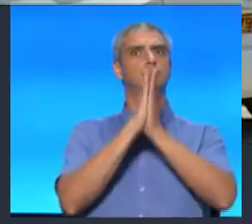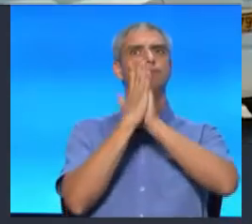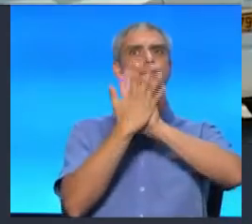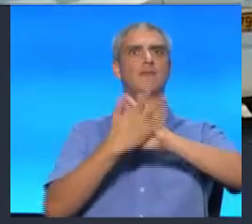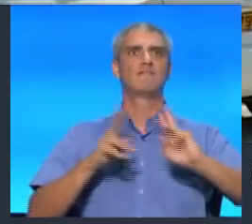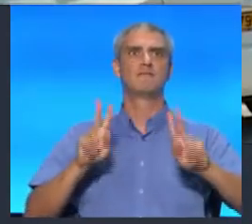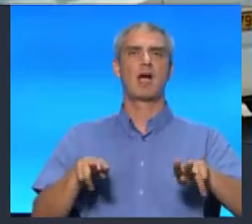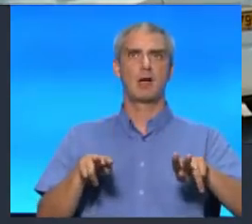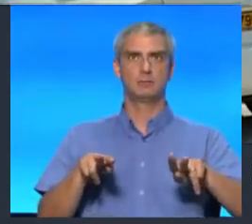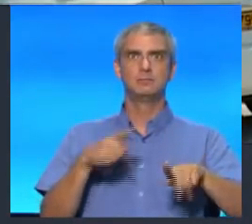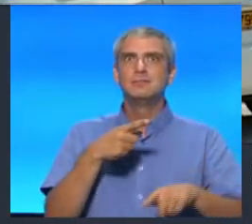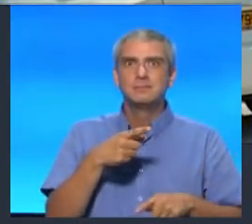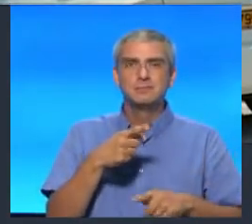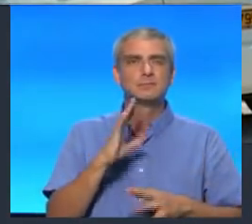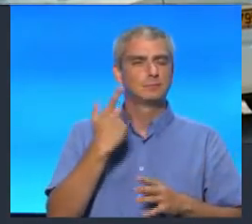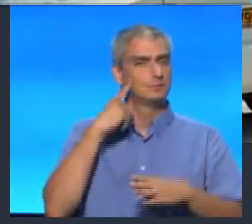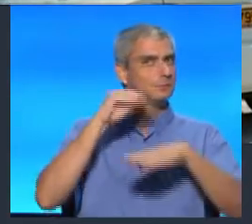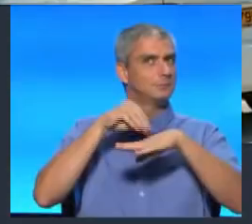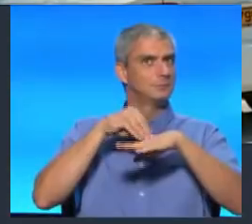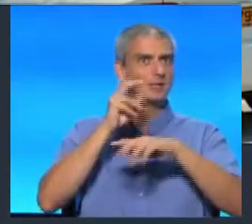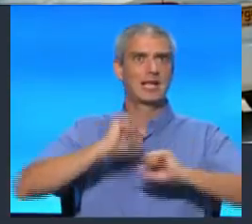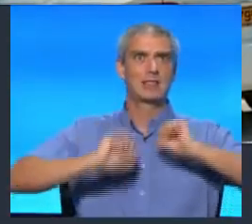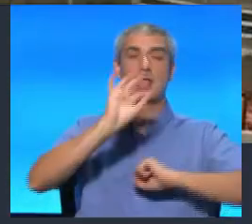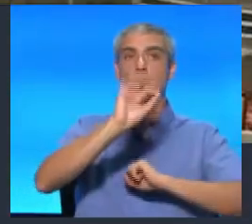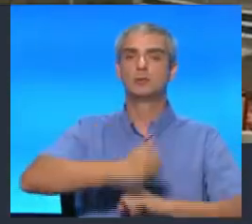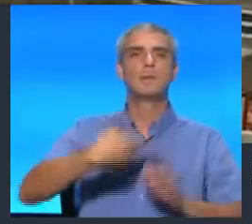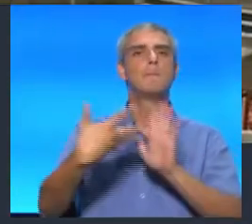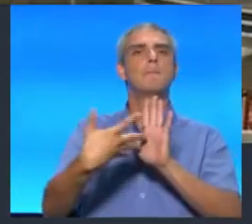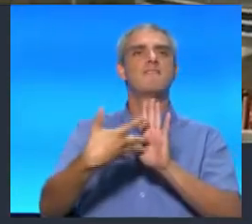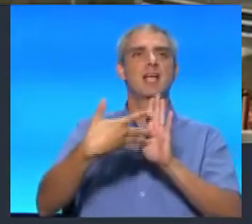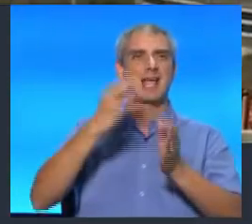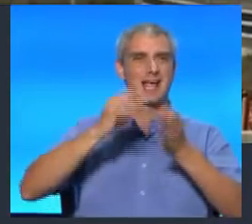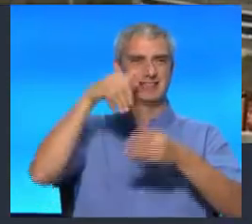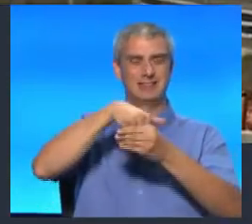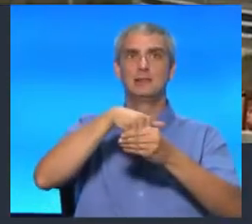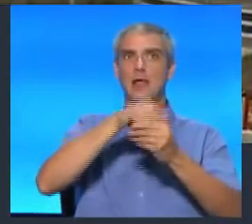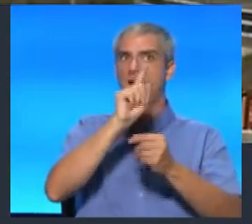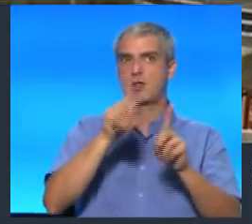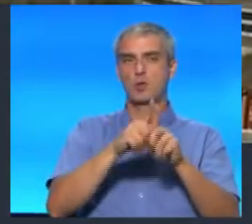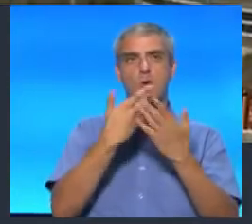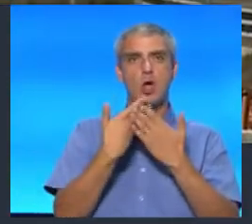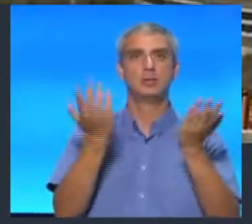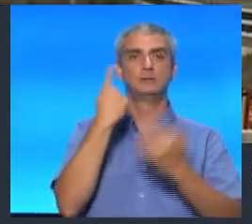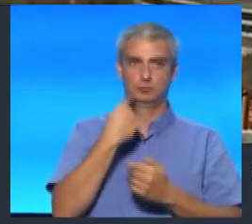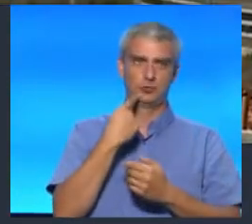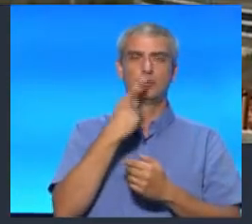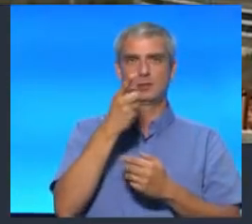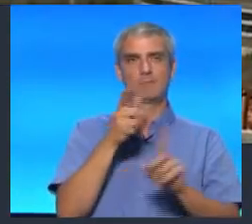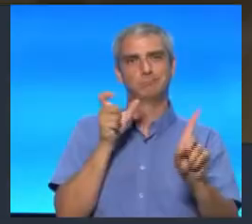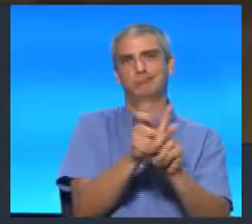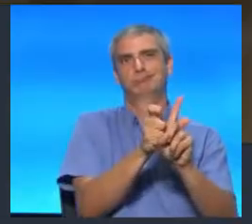מעלות. ויש מי שניסה להטריע אל ההתנהלות, מבקר את המועצה. אלא שכמו לכל חושף שחיתות, גם לה שמו